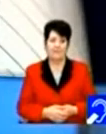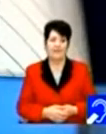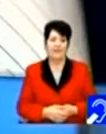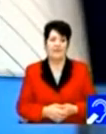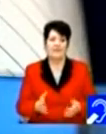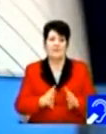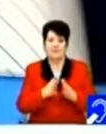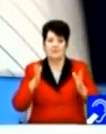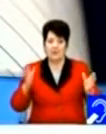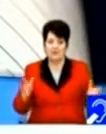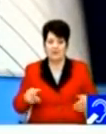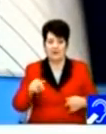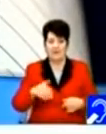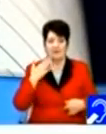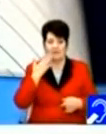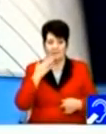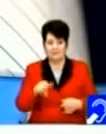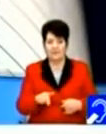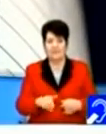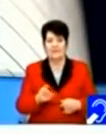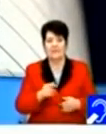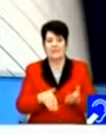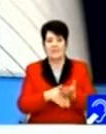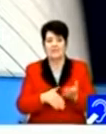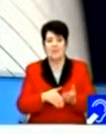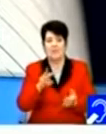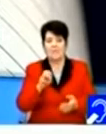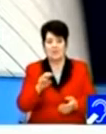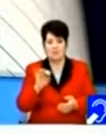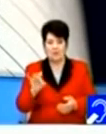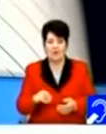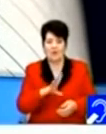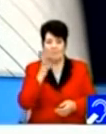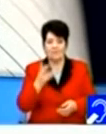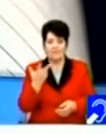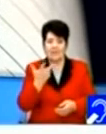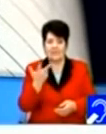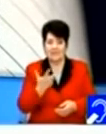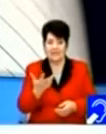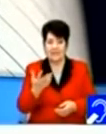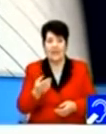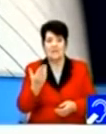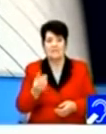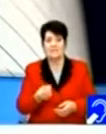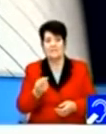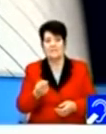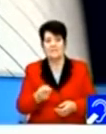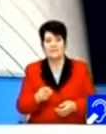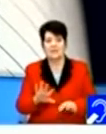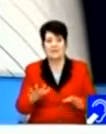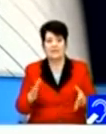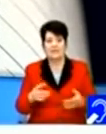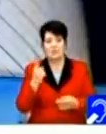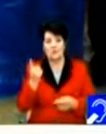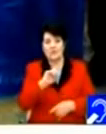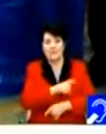Cel mai mare exercițiu din România pentru intervenție în caz de seism major a fost dat peste cap în cea de-a treia zi din cauza unui incident real. Unul